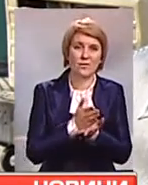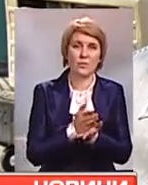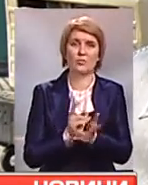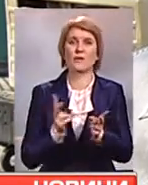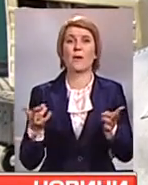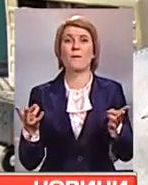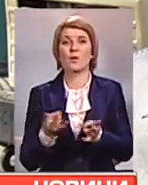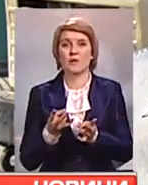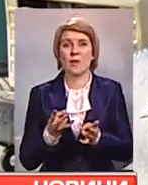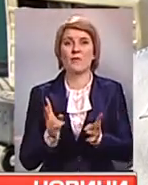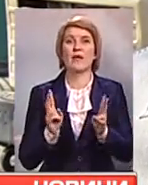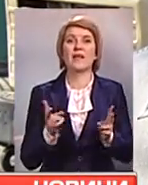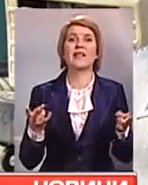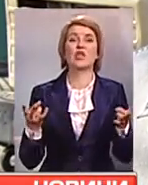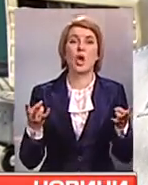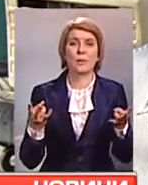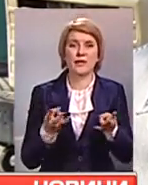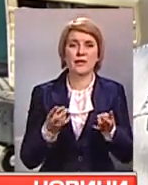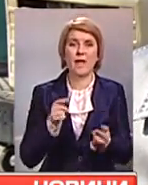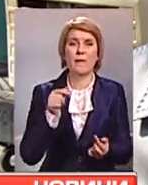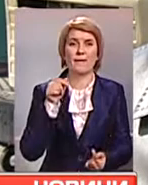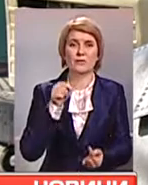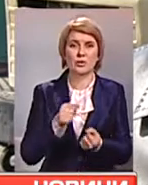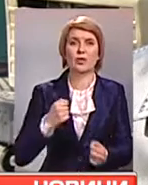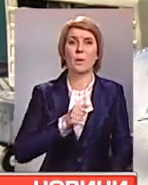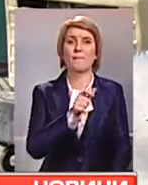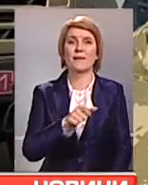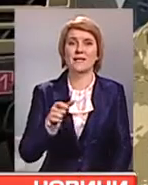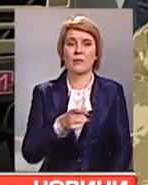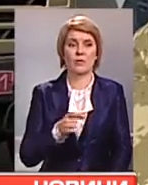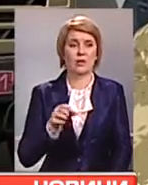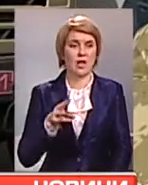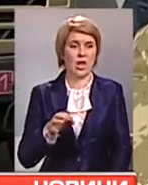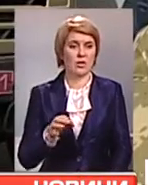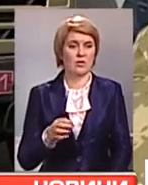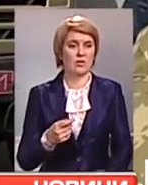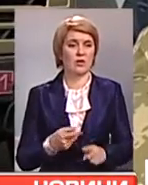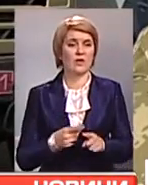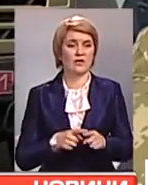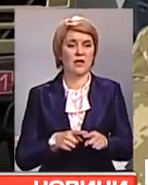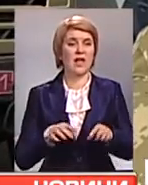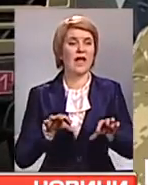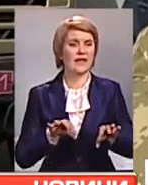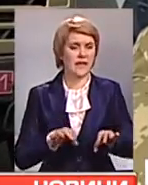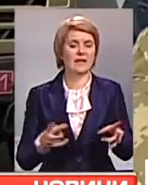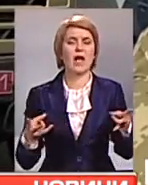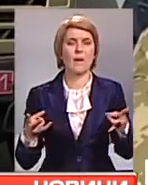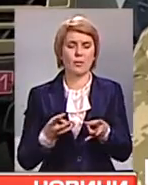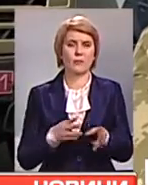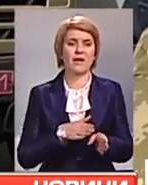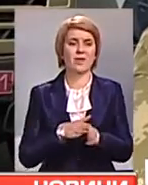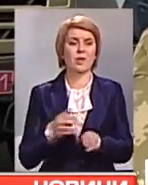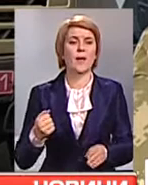потреби, які необхідні безпосередньо бійцям зони АТО. Ну, дана автомобільна техніка потрібна для виконання